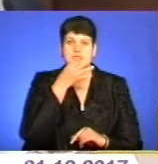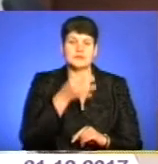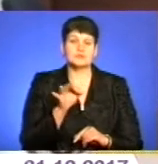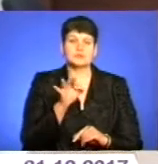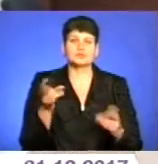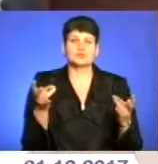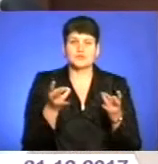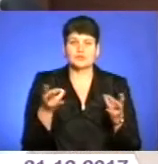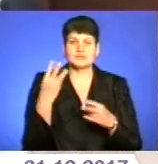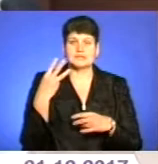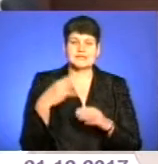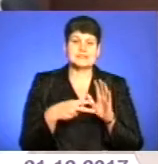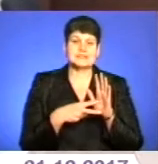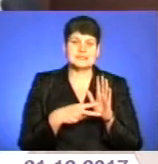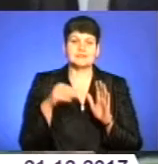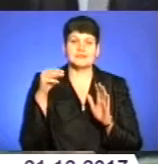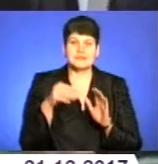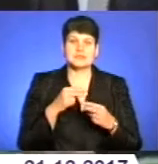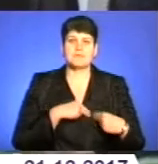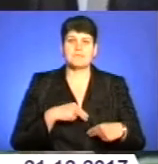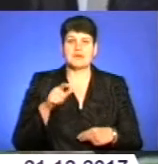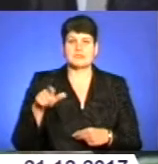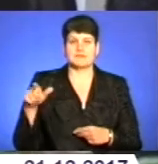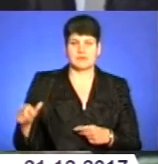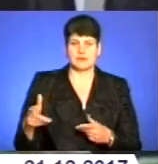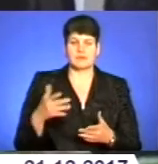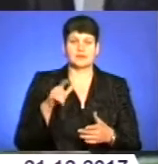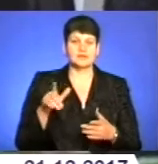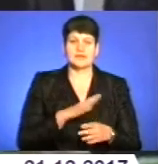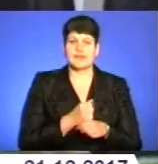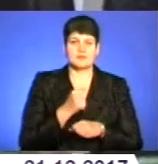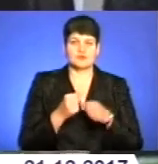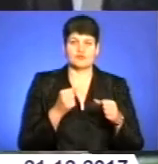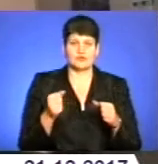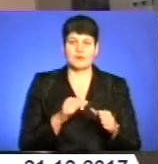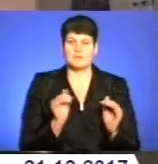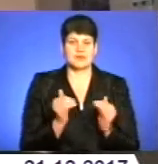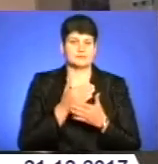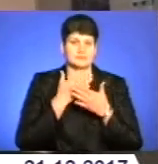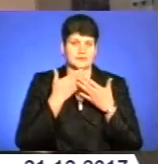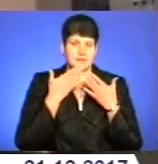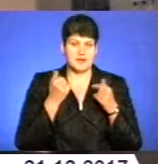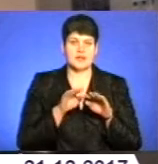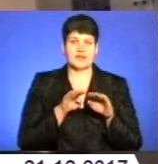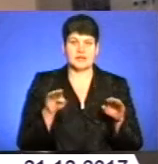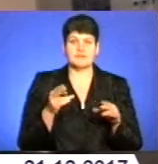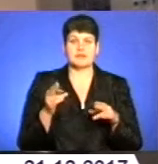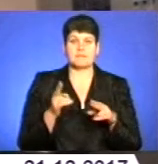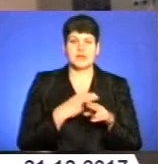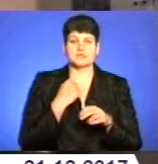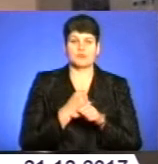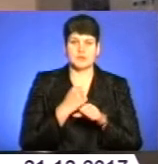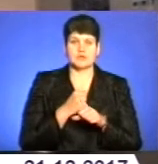потребу понад 37 тисяч працівників. Проте громадяни, які не працевлаштовані, не меншає. Навпаки, рівень безробіття цьогоріч на